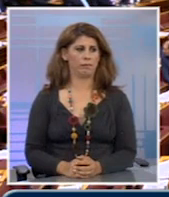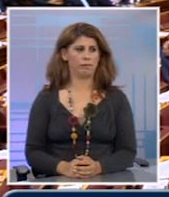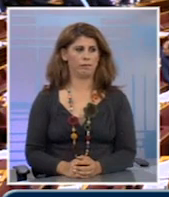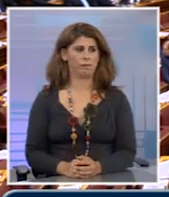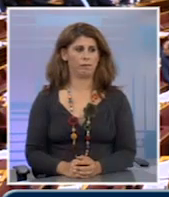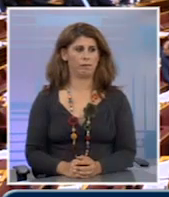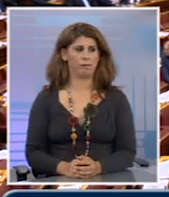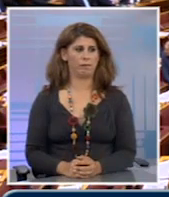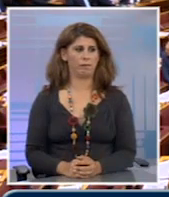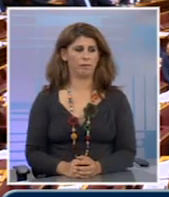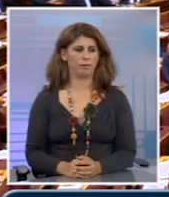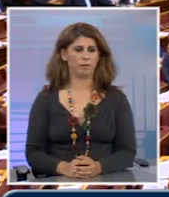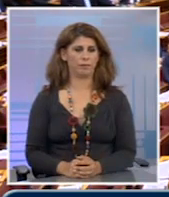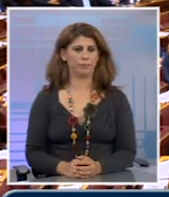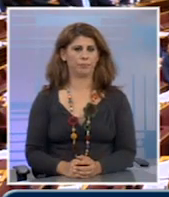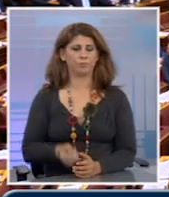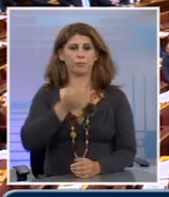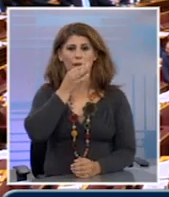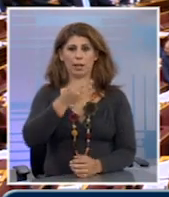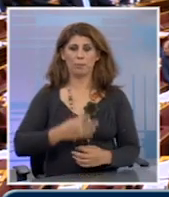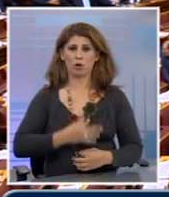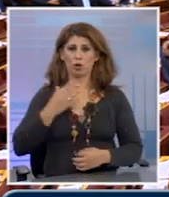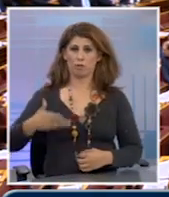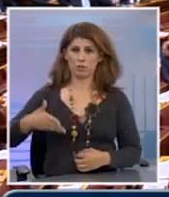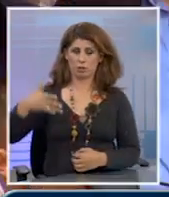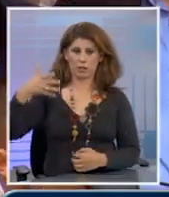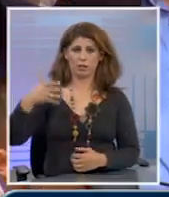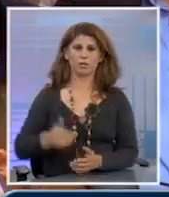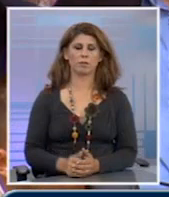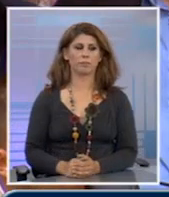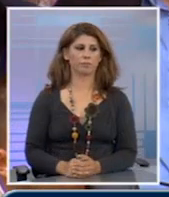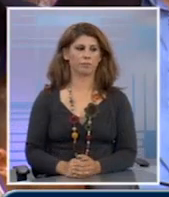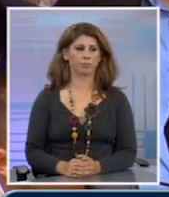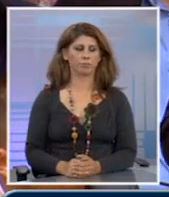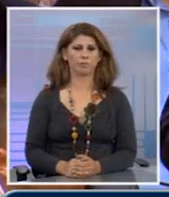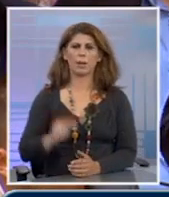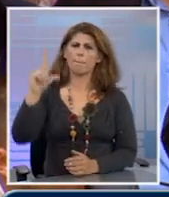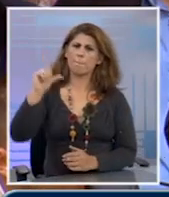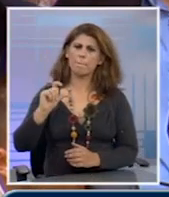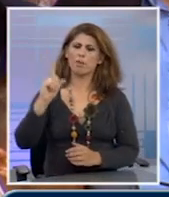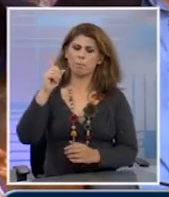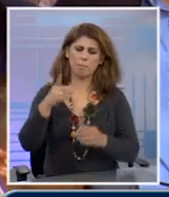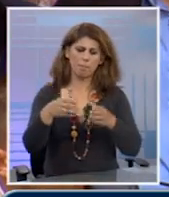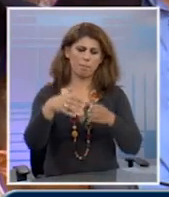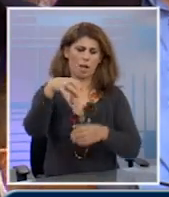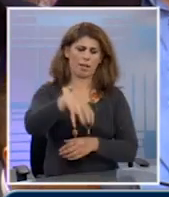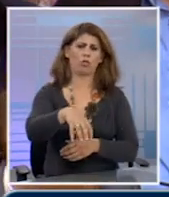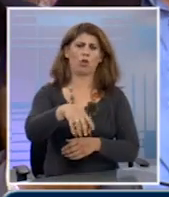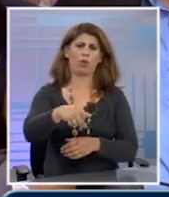παρακαλώ είπε λοιπόν ο κύριος μητσοτάκης αναφερόμενος σε μία μείωση μίας κατηγορίας των συνταξιούχων